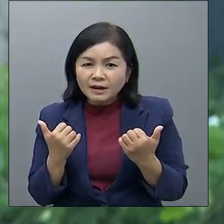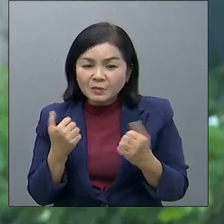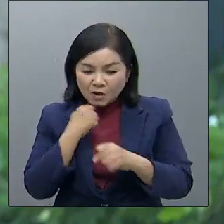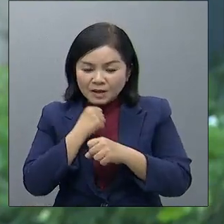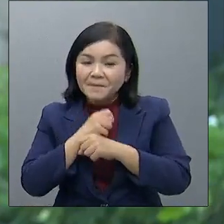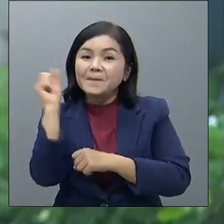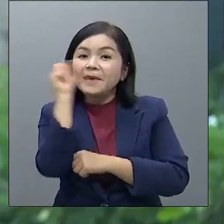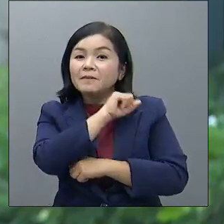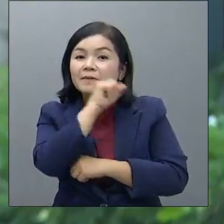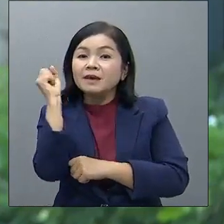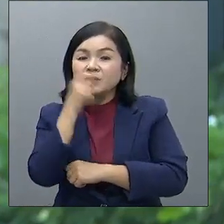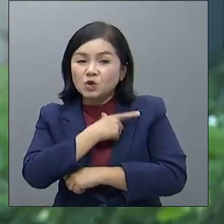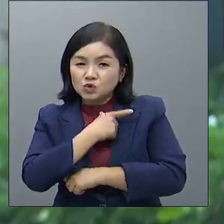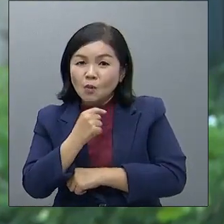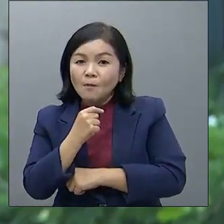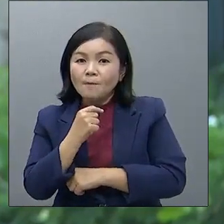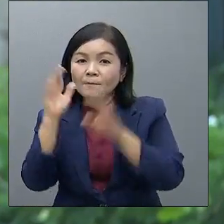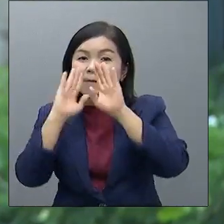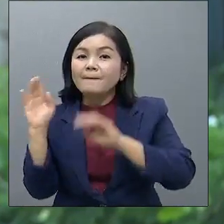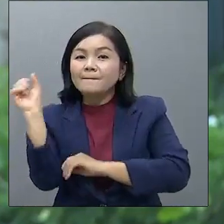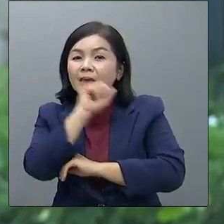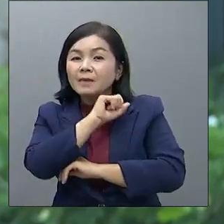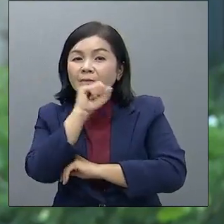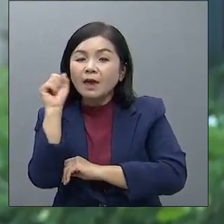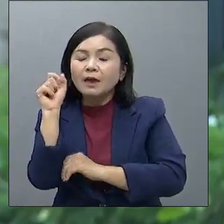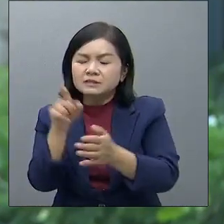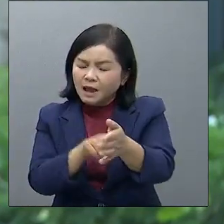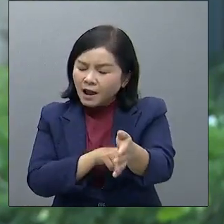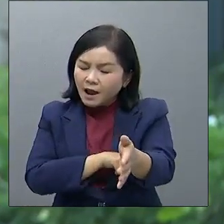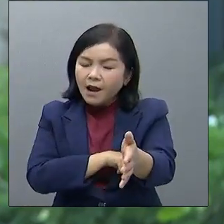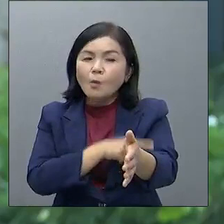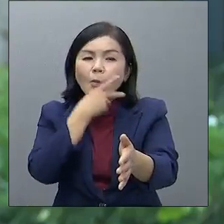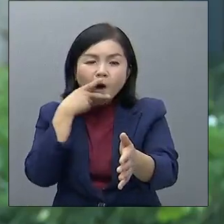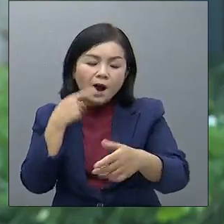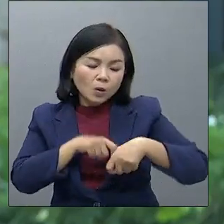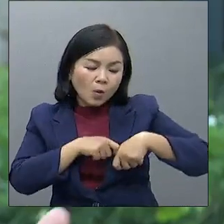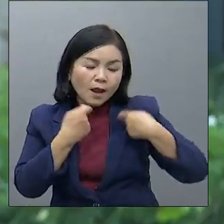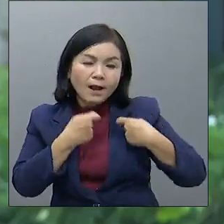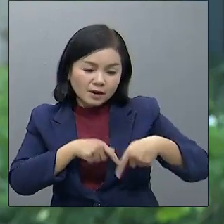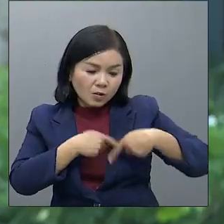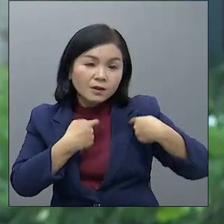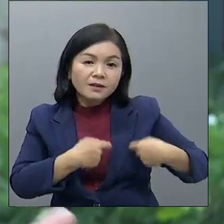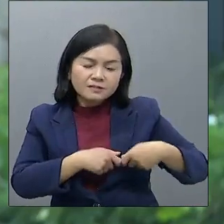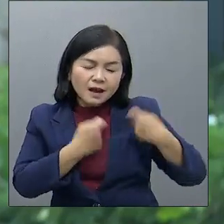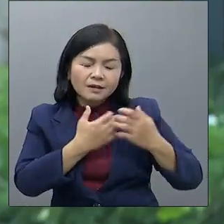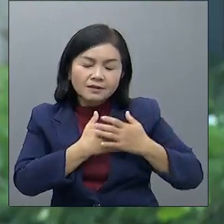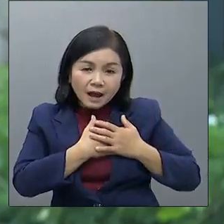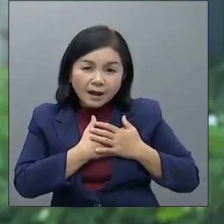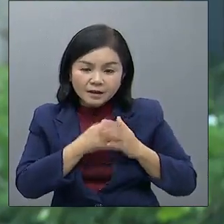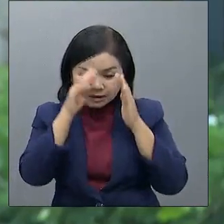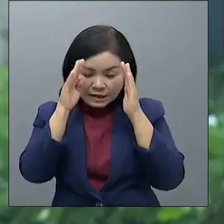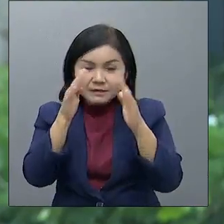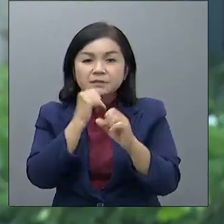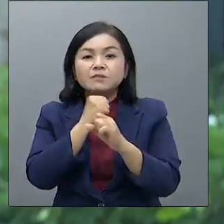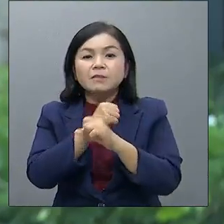ำในสิ่งที่เราชอบก็คือเป็นสไตล์เพลงแบบช้าเพลงอกหักเงี้ยตอนนี้เราแบบทำได้เต็มที่เพราะว่าเราช